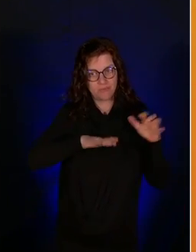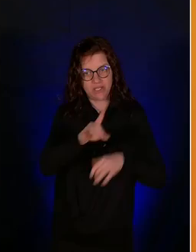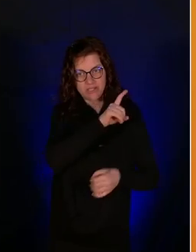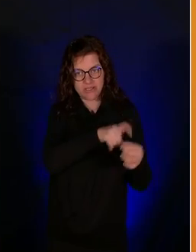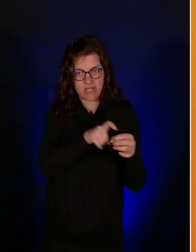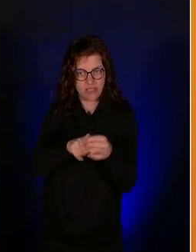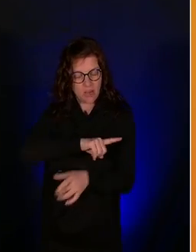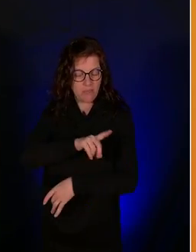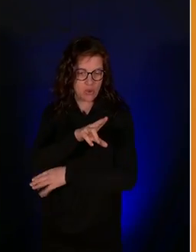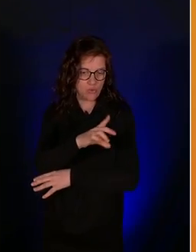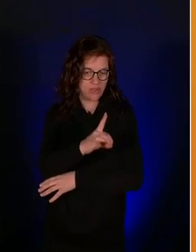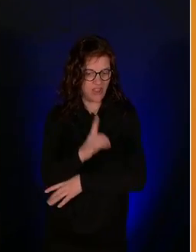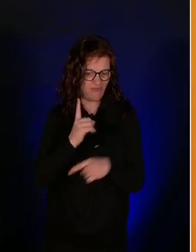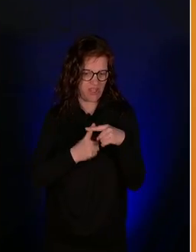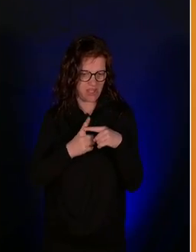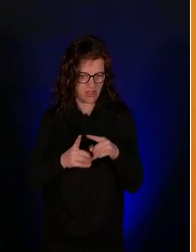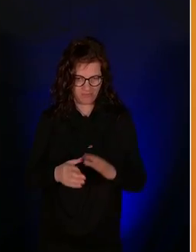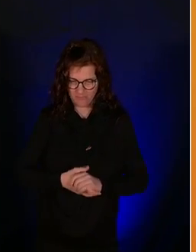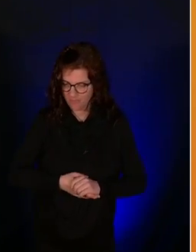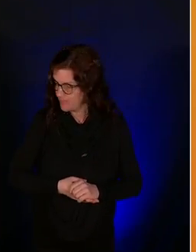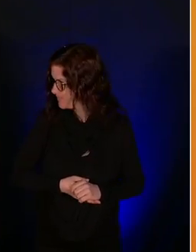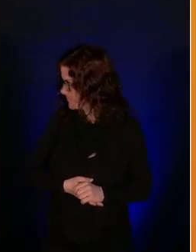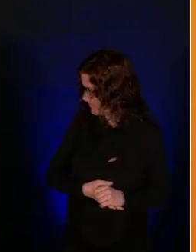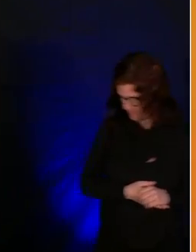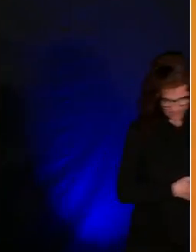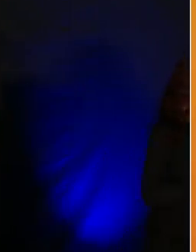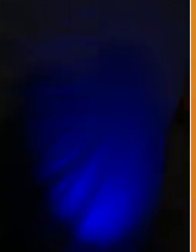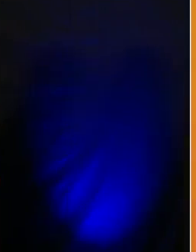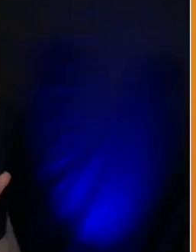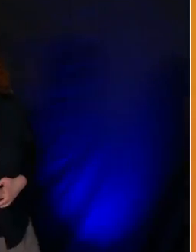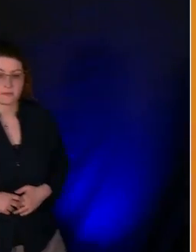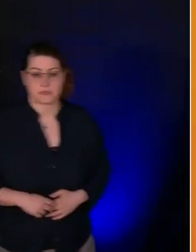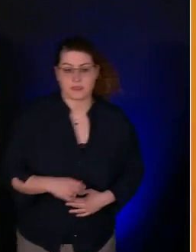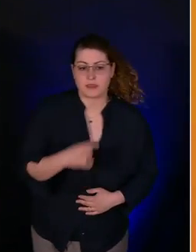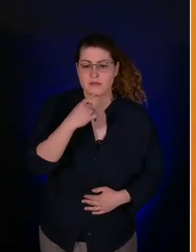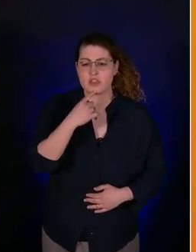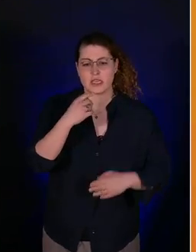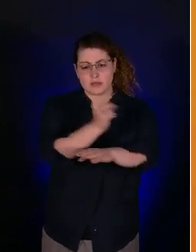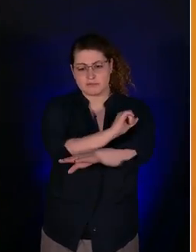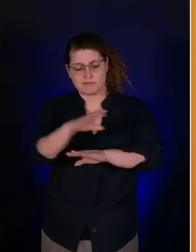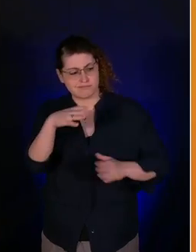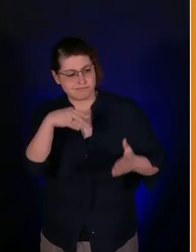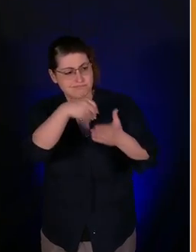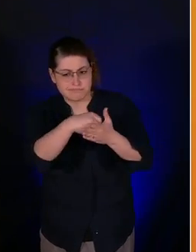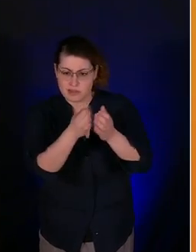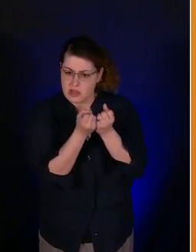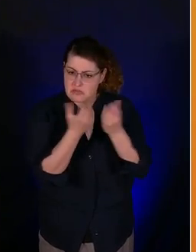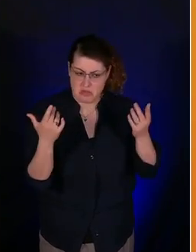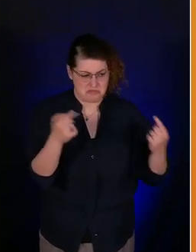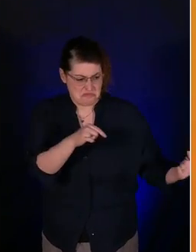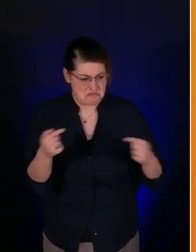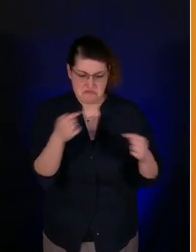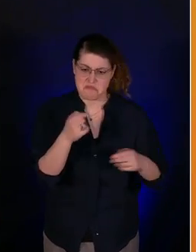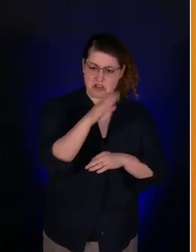et des FEDE. Mesurez que si plutôt que d'avoir mêlé la presse sur des divergences de